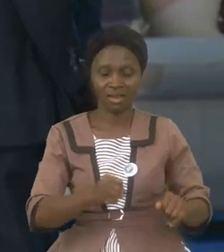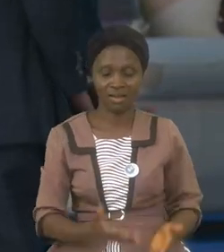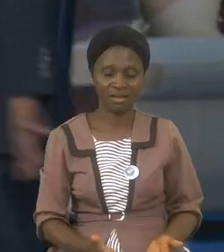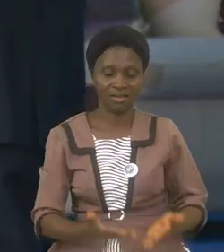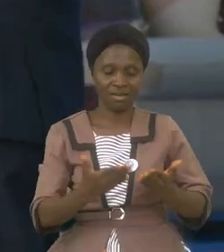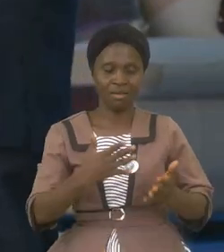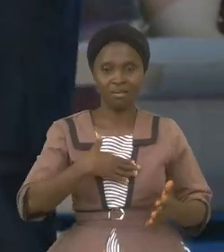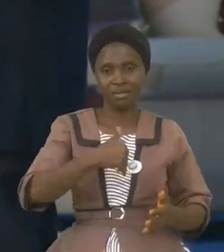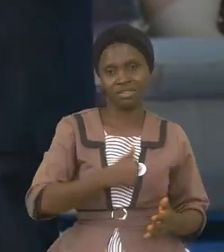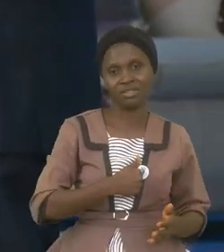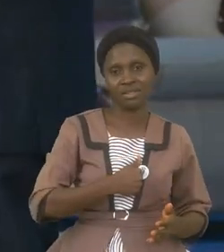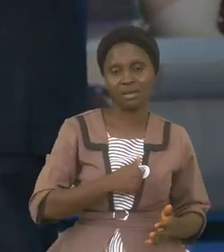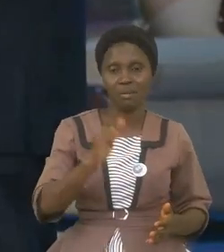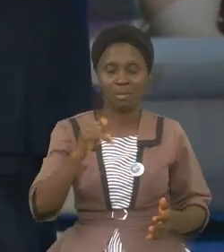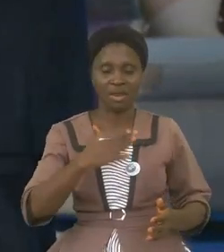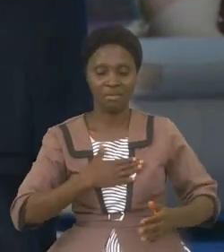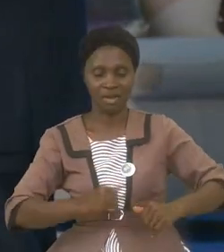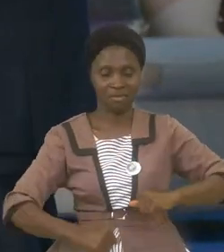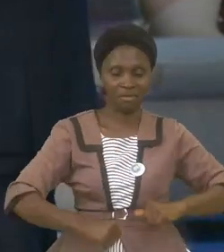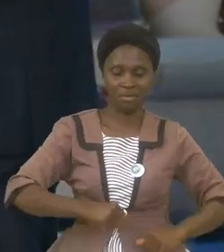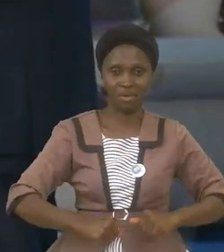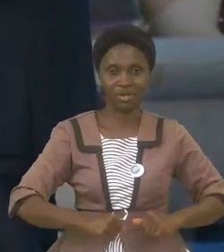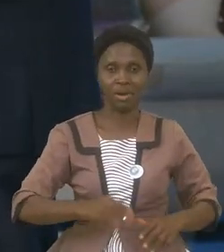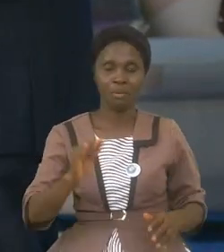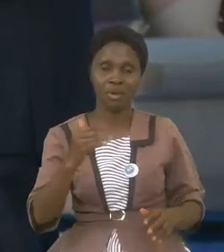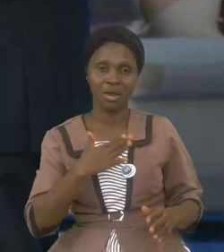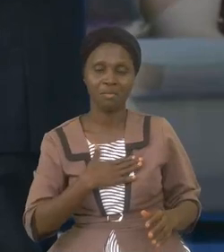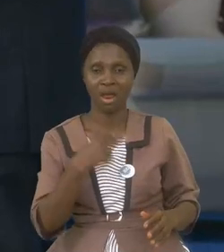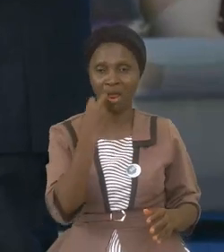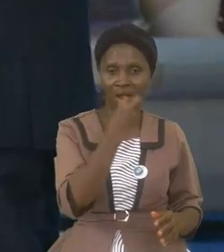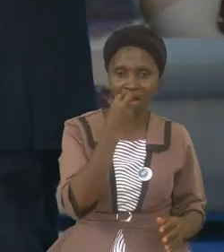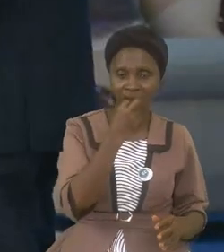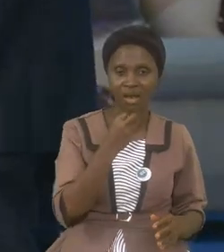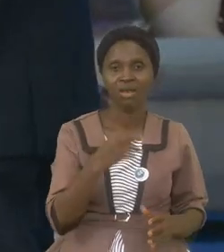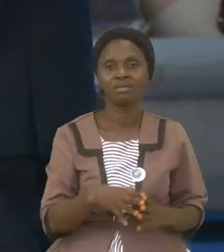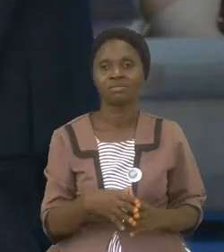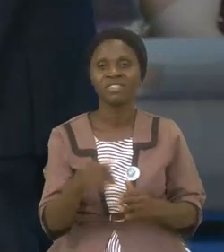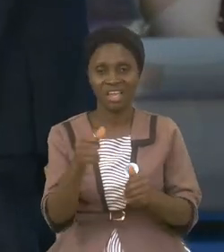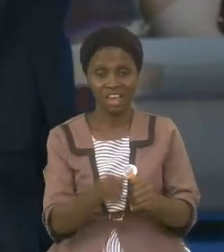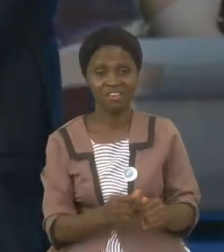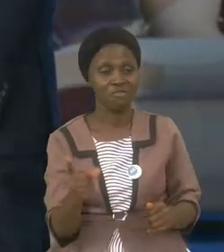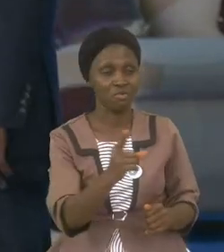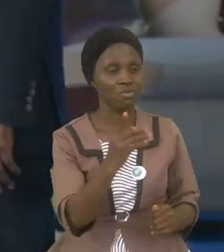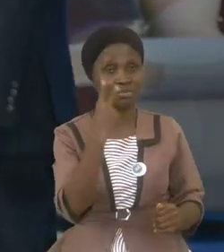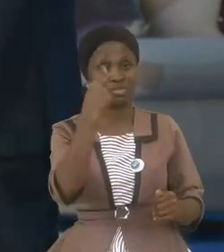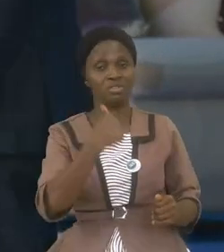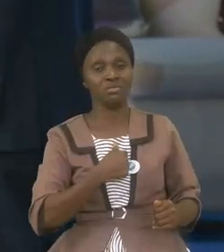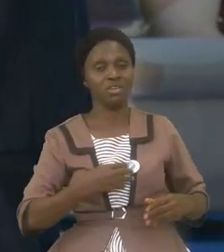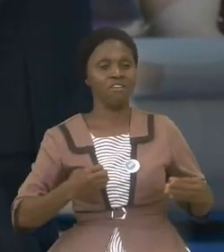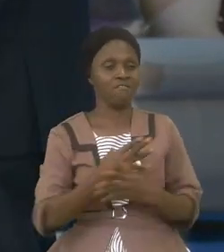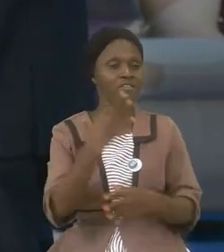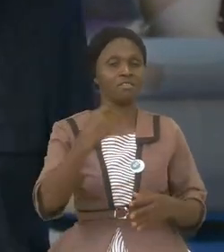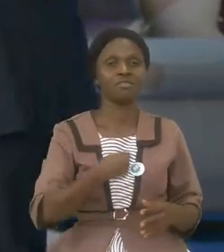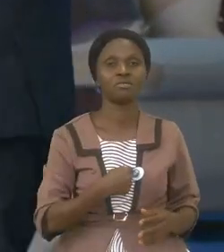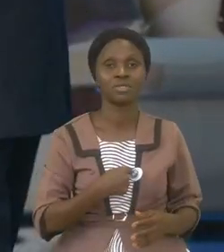moi-même, je peux m'exalter moi-même, je peux me promouvoir par mon arrogance, par